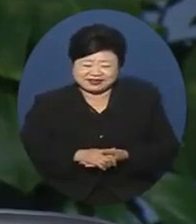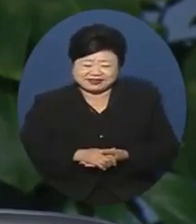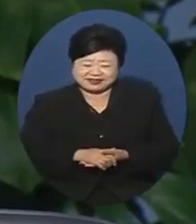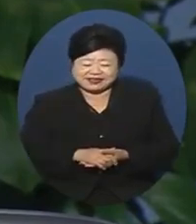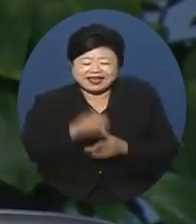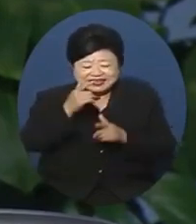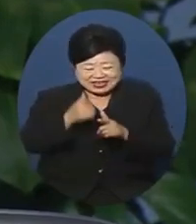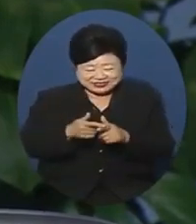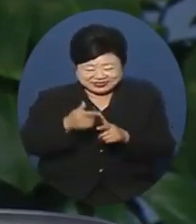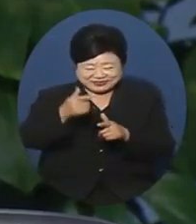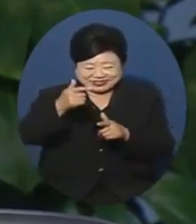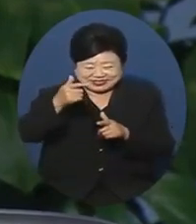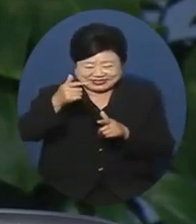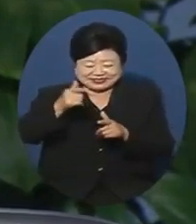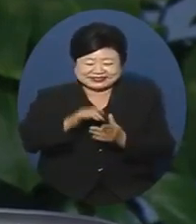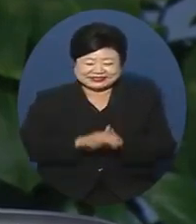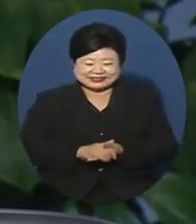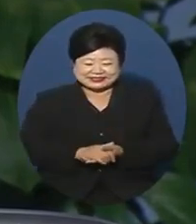예수님이